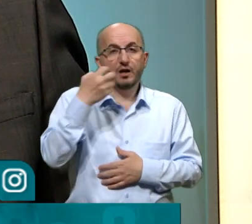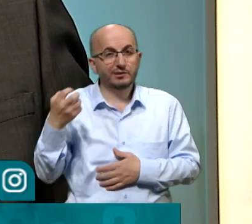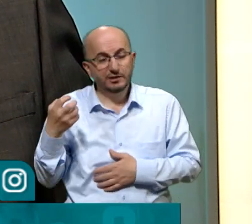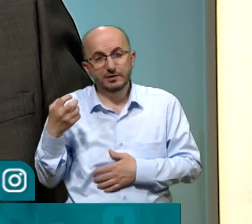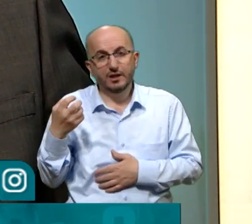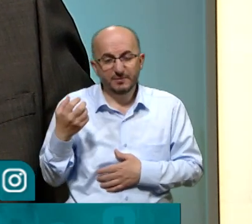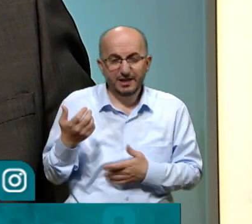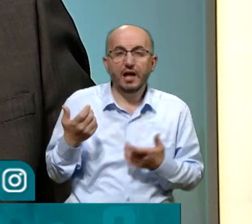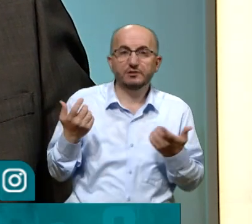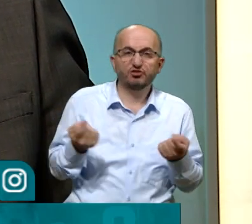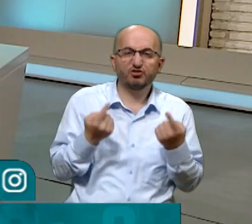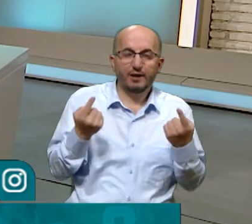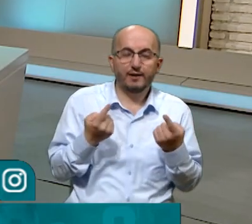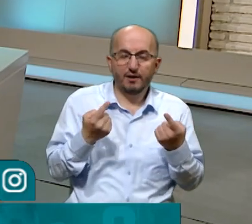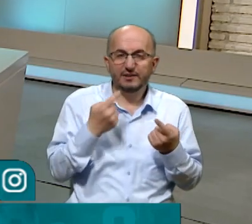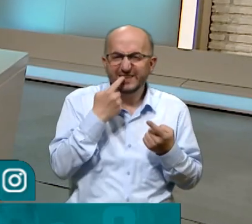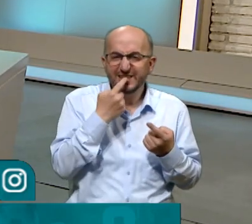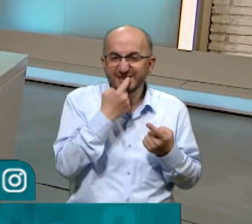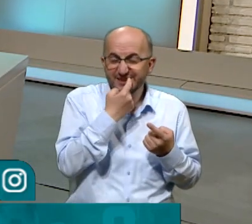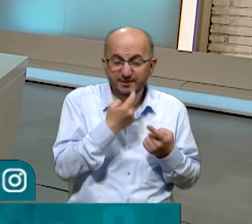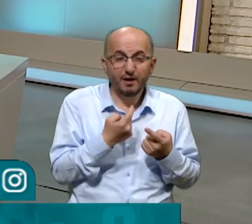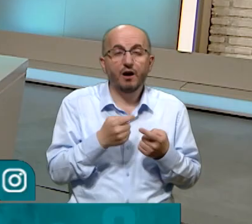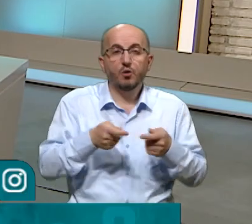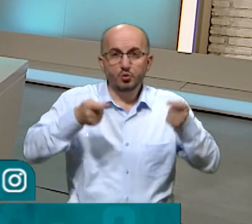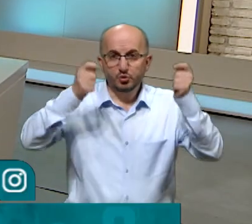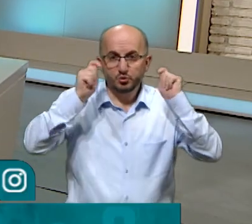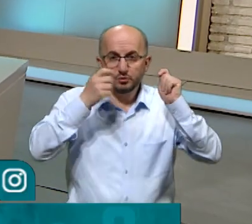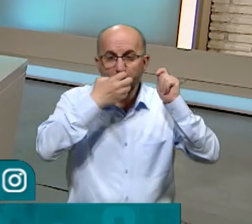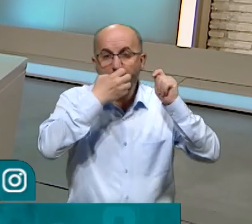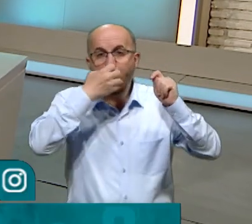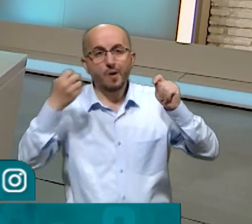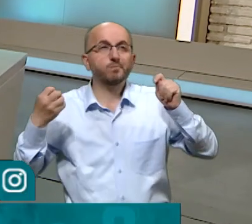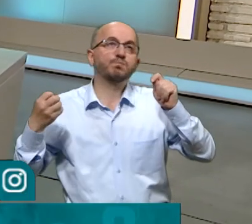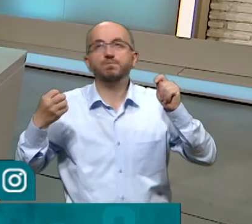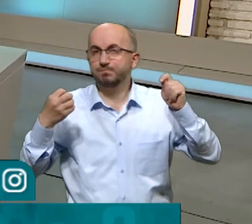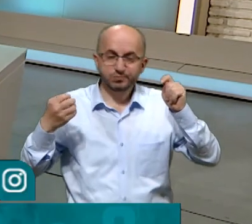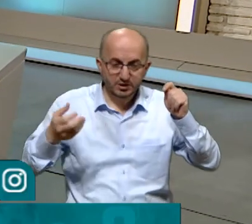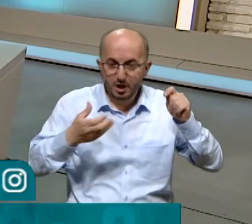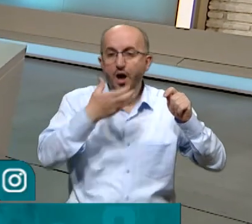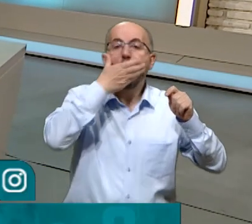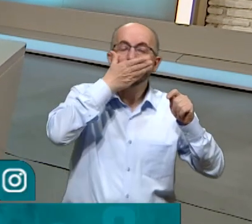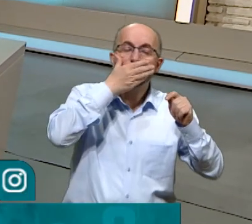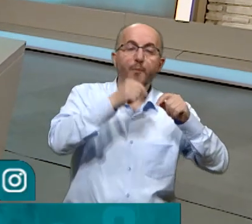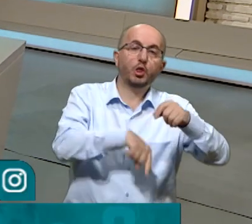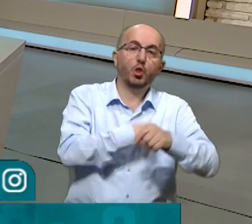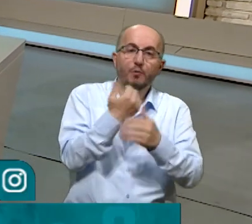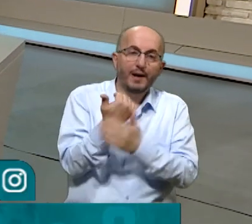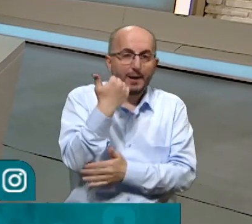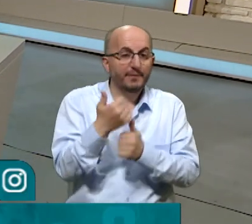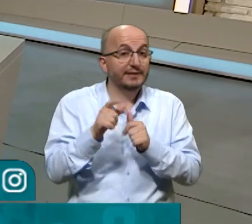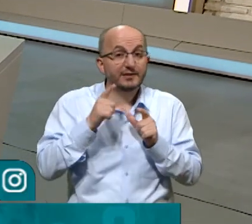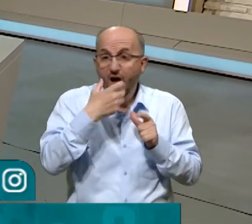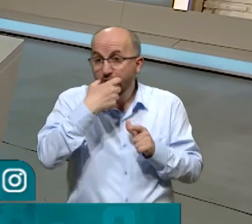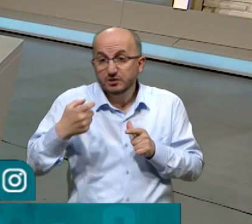takılabilen cinsten ise protezler o vakitte gusülde çıkartılmalıdır normal ama normal abdeste çıkartmaya gerek